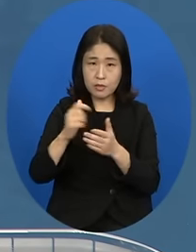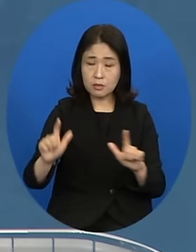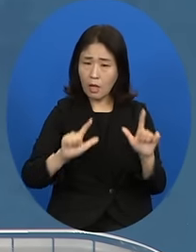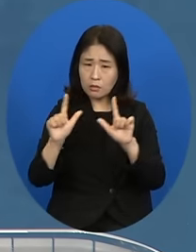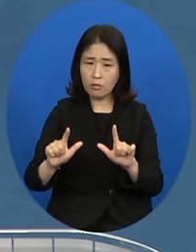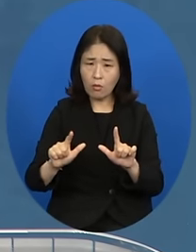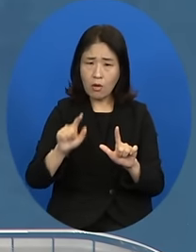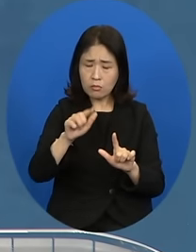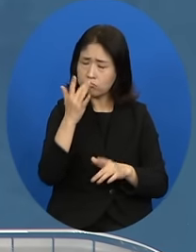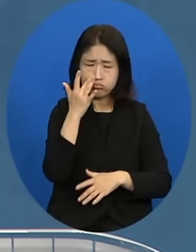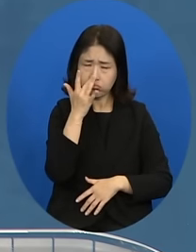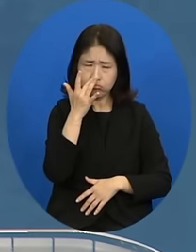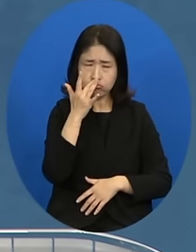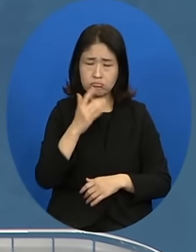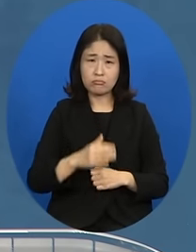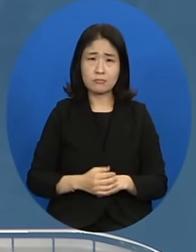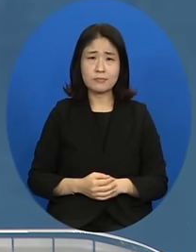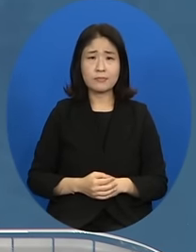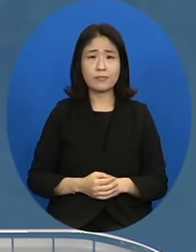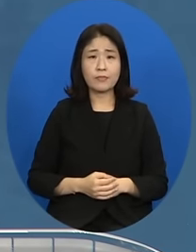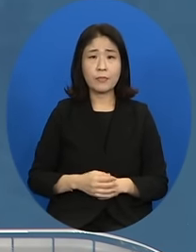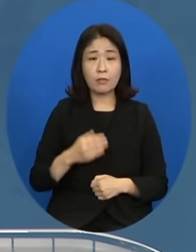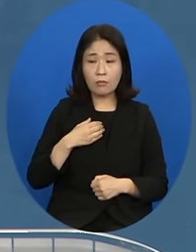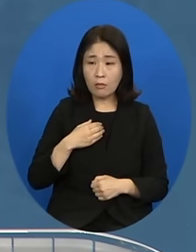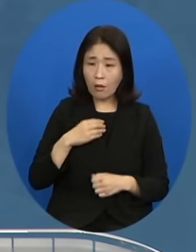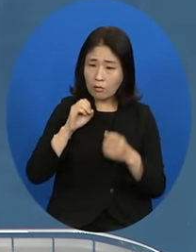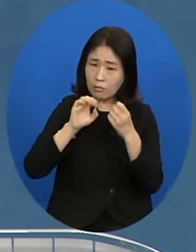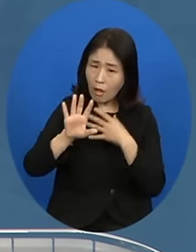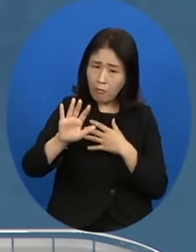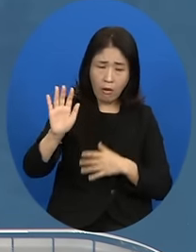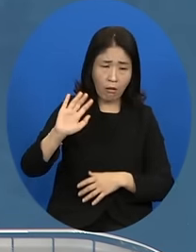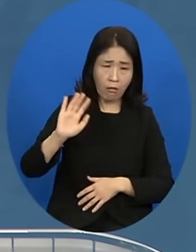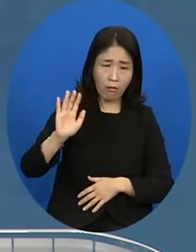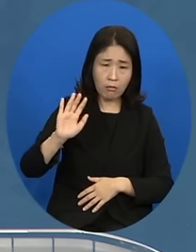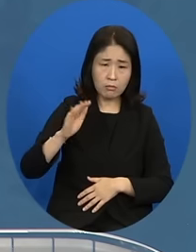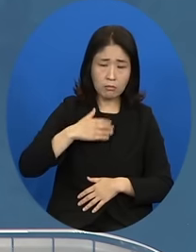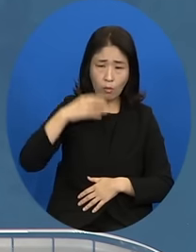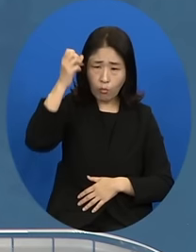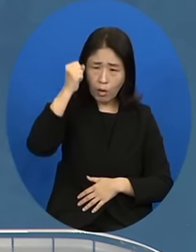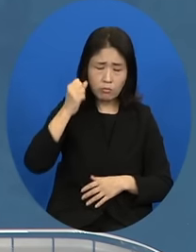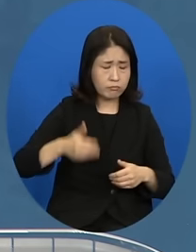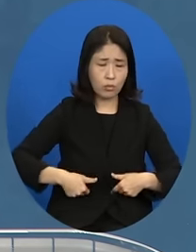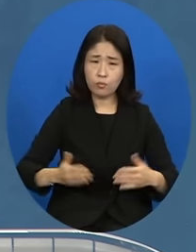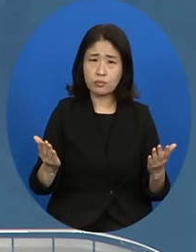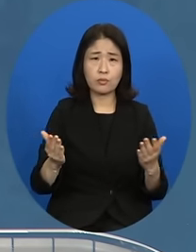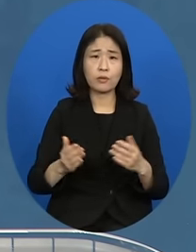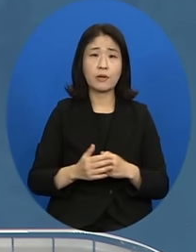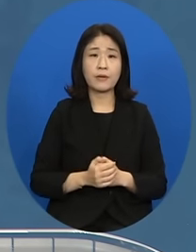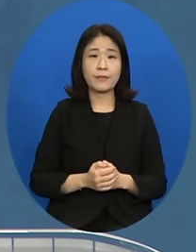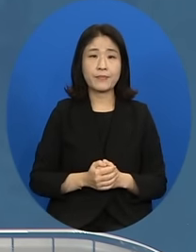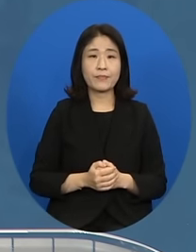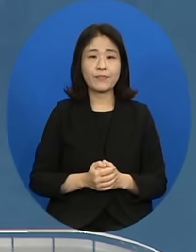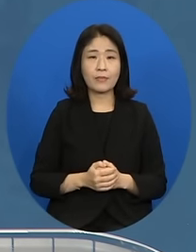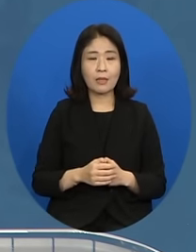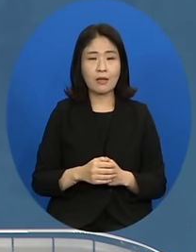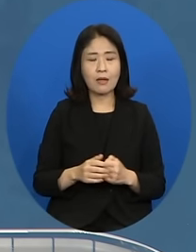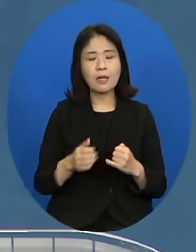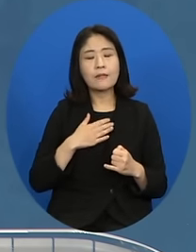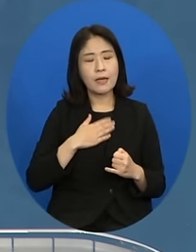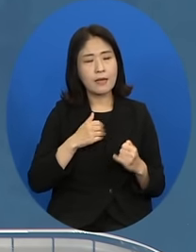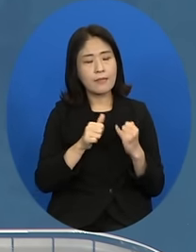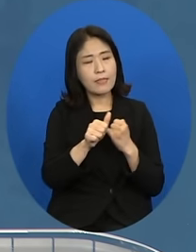말인지도 모르겠고 내 대답도 아닌데 내가 이걸 왜 외워야 하냐. 제가 남편 길을 막지